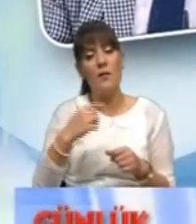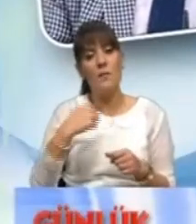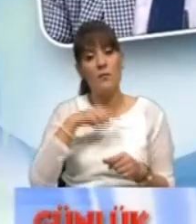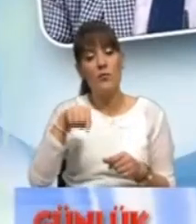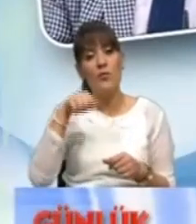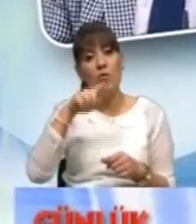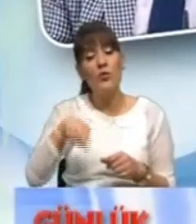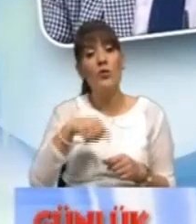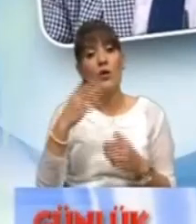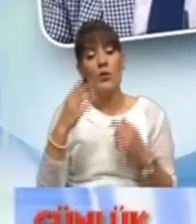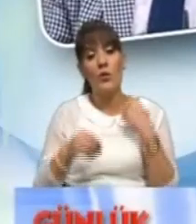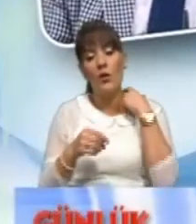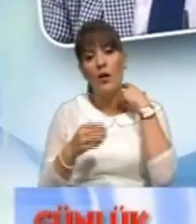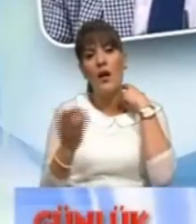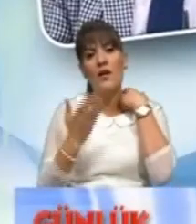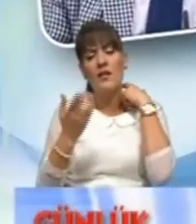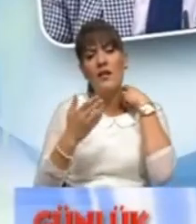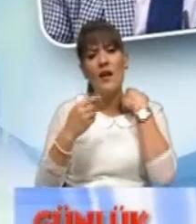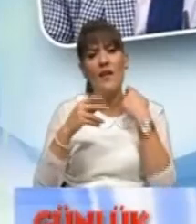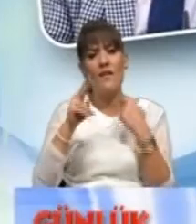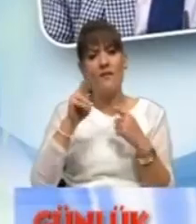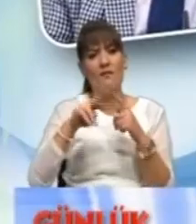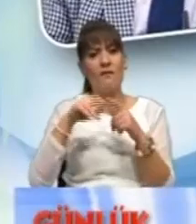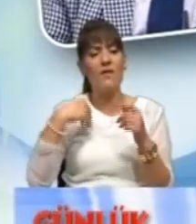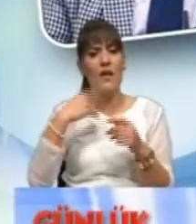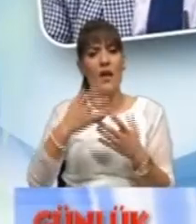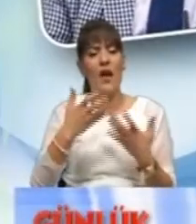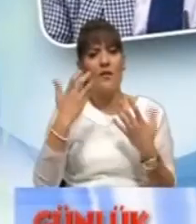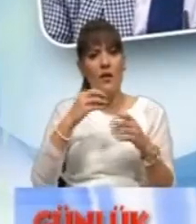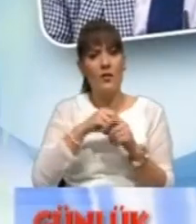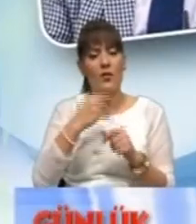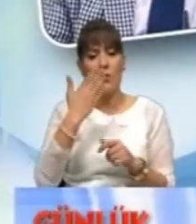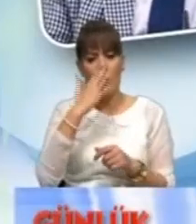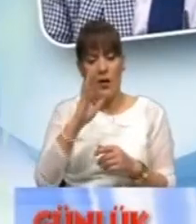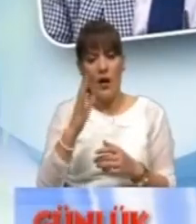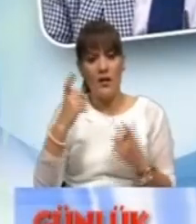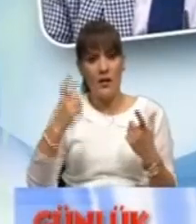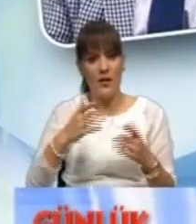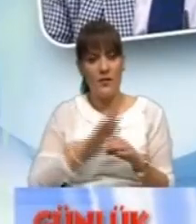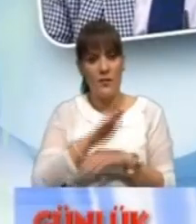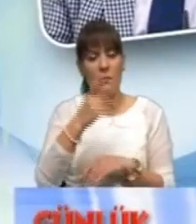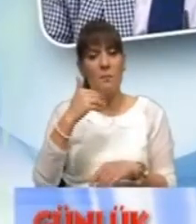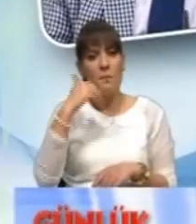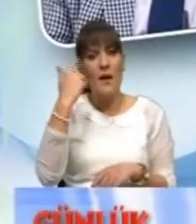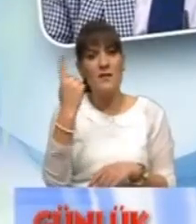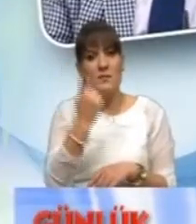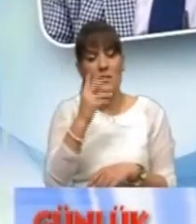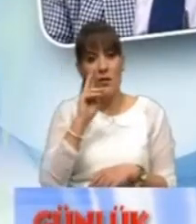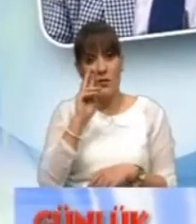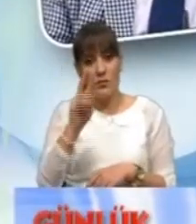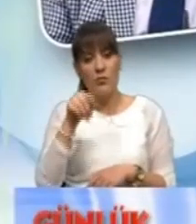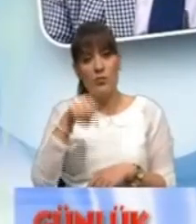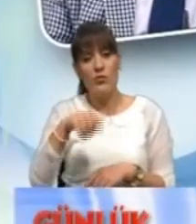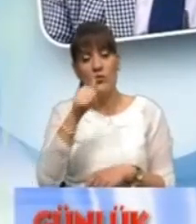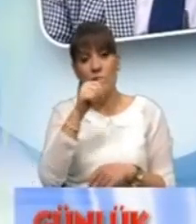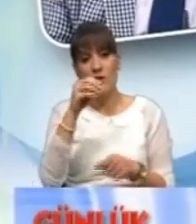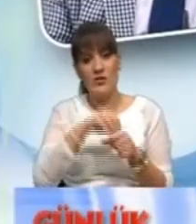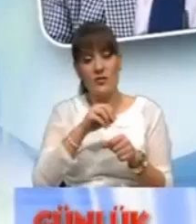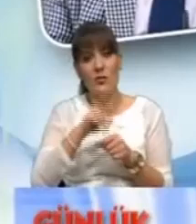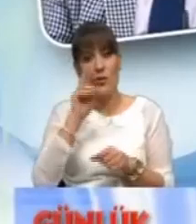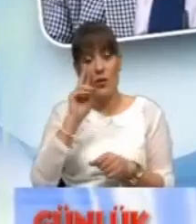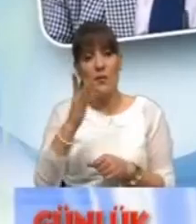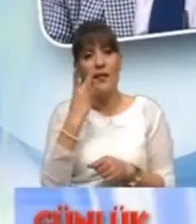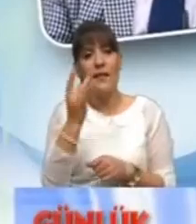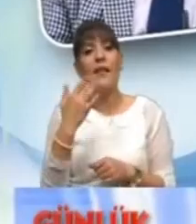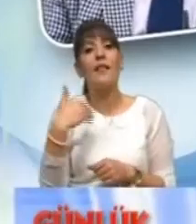bunları böyle olması da... Zaten vahşi hayvanlar. Bunlar doğal ortamda yaşıyorlar. Beyaz tabii. Bir şeyi görüyor. Bunların su içerisinde